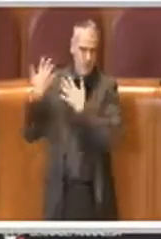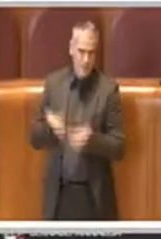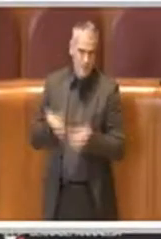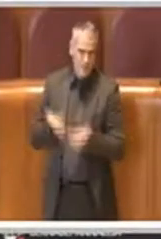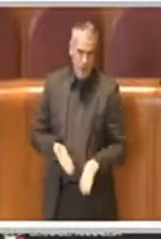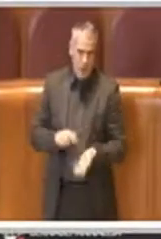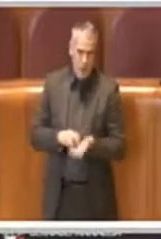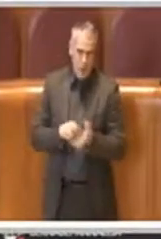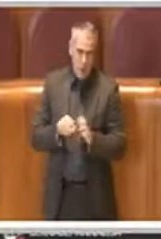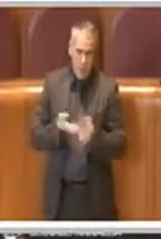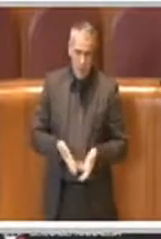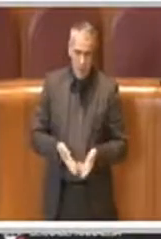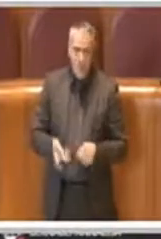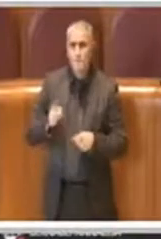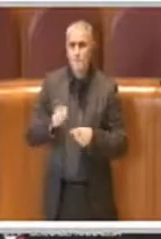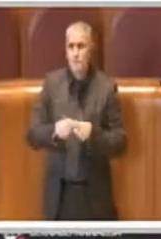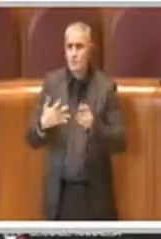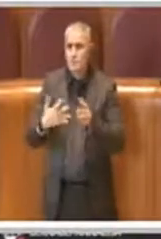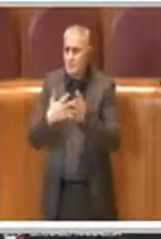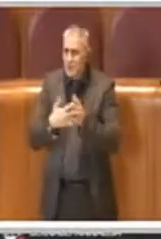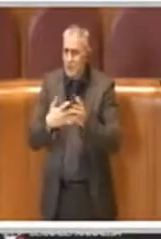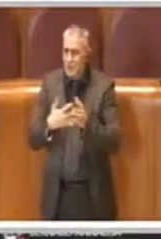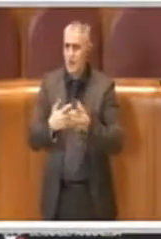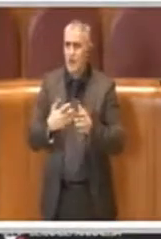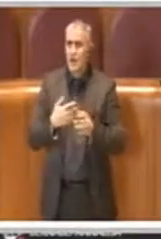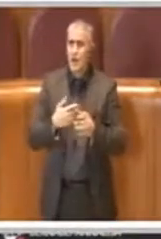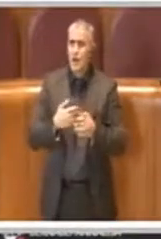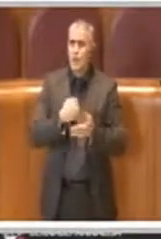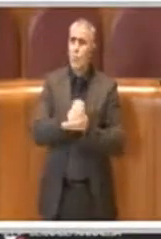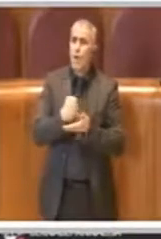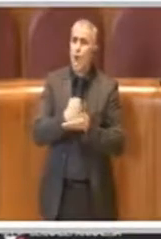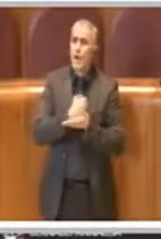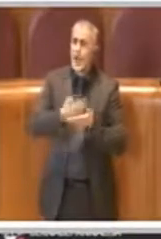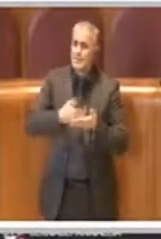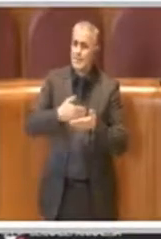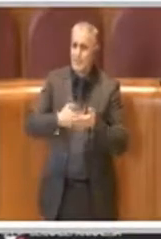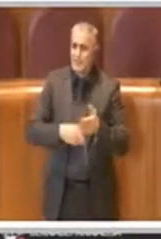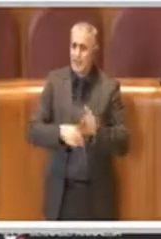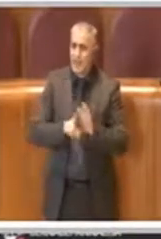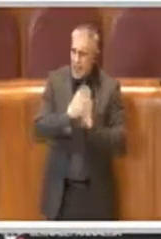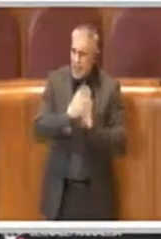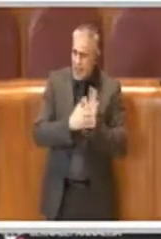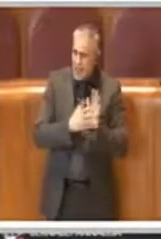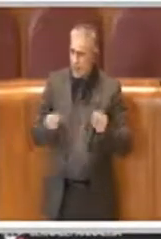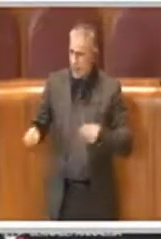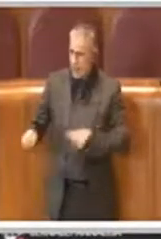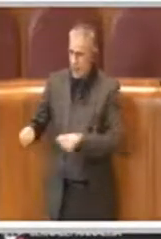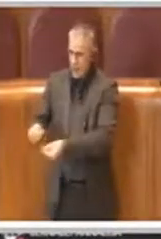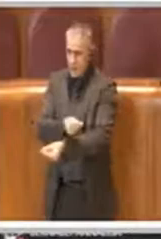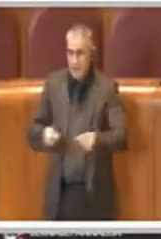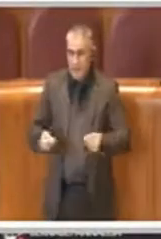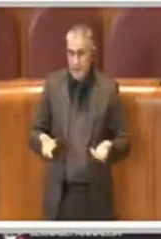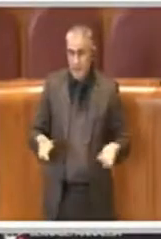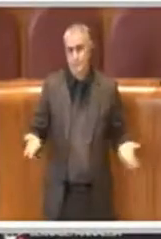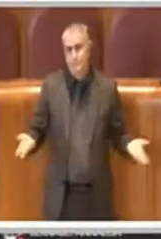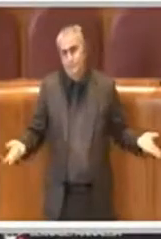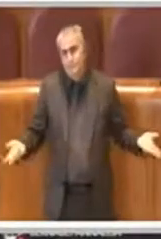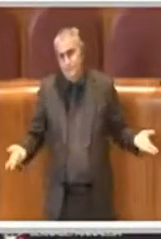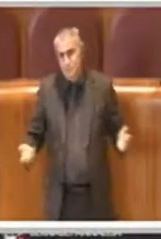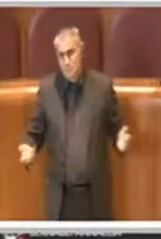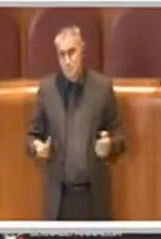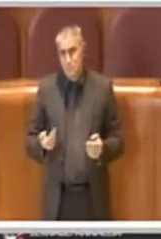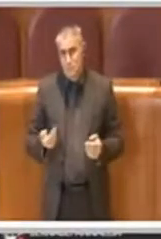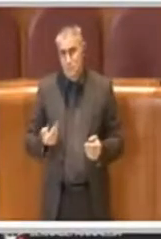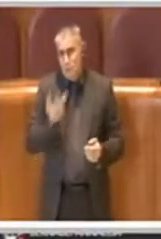vicende amministrativo-burocratiche, cioè alla lavorazione delle delibere, voglio essere buono, sono